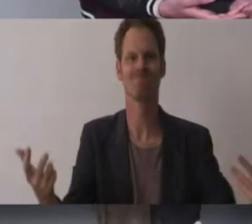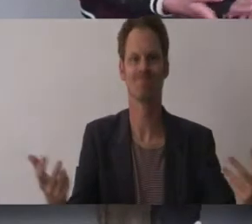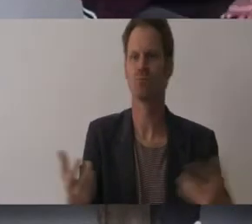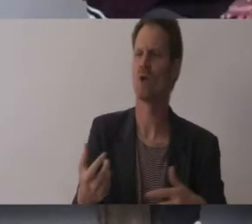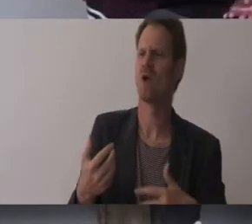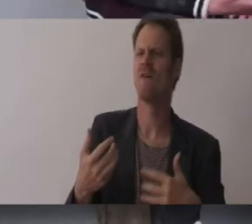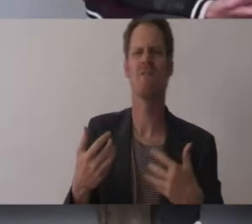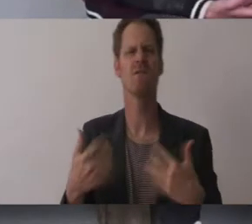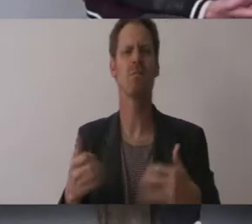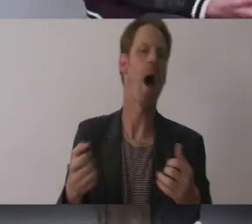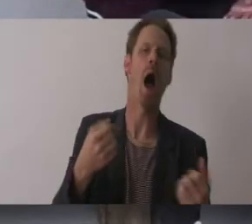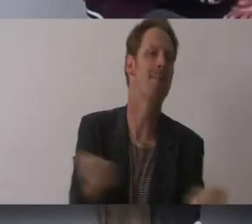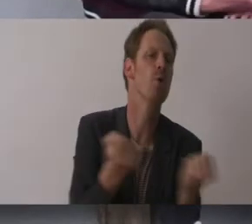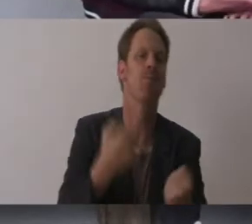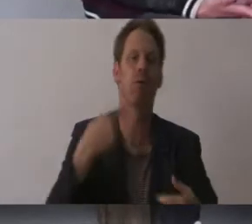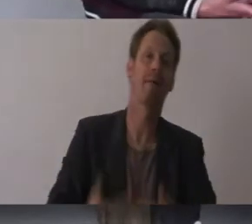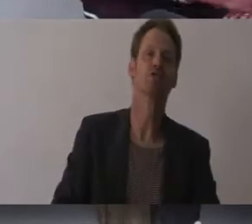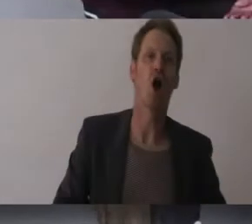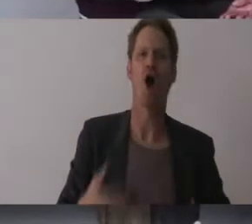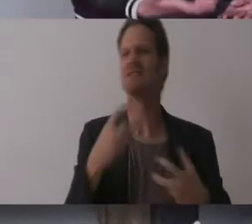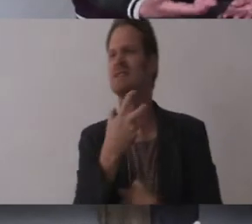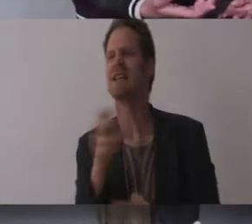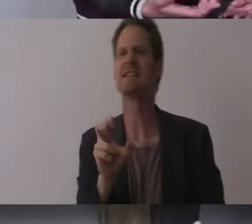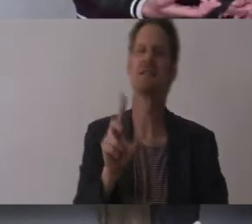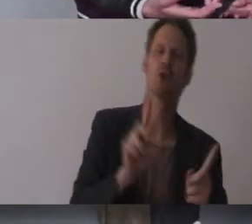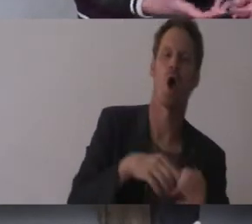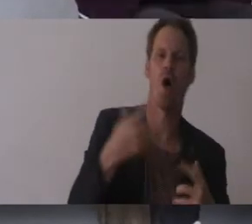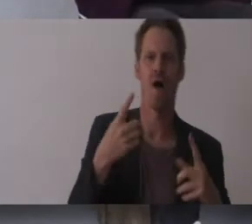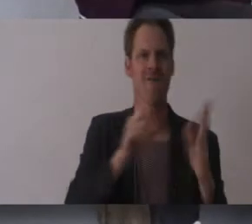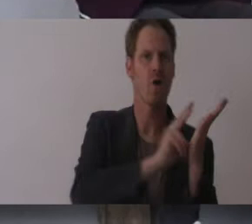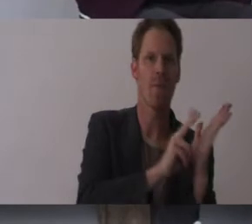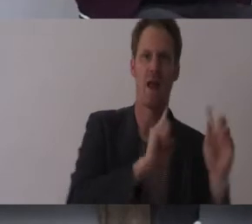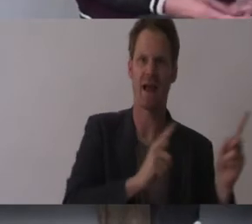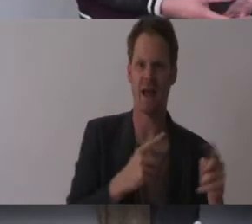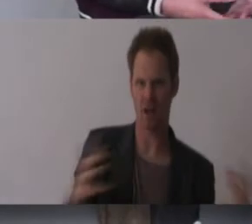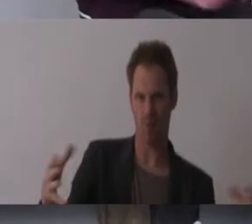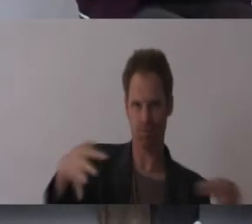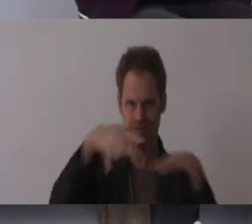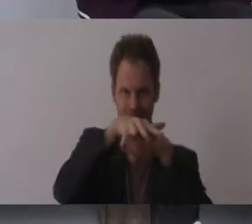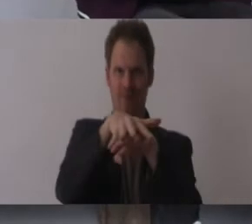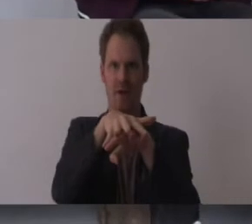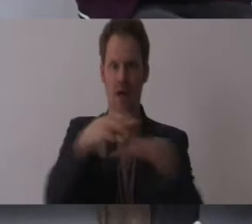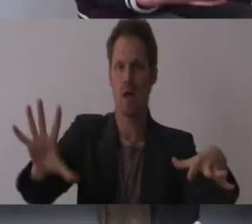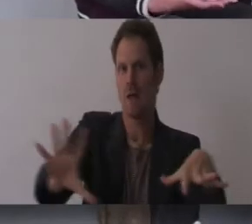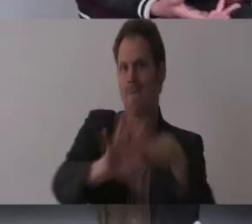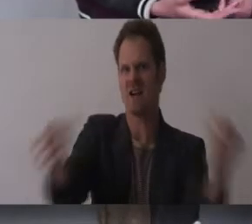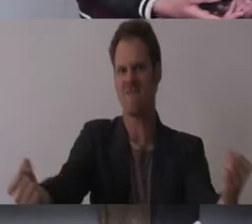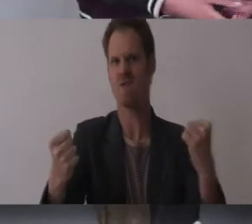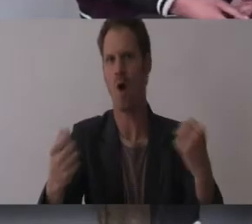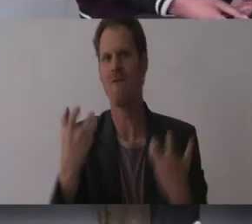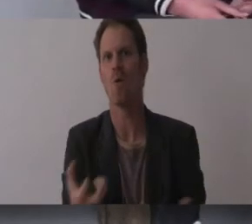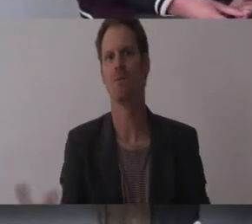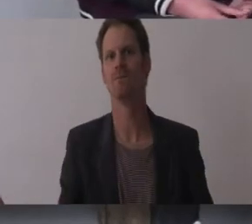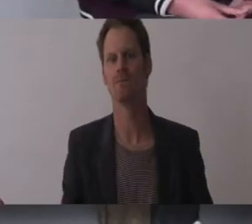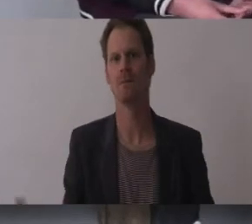promouvoir les mini-shorts et le rouge à lèvres, ni en train de promouvoir le vocabulaire guerrier. On les met ensemble pour faire ressortir des images fortes